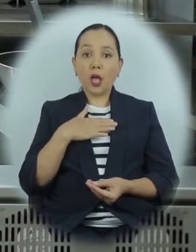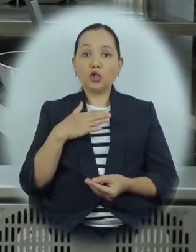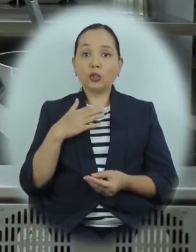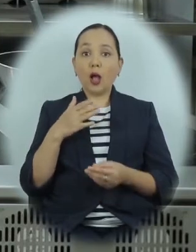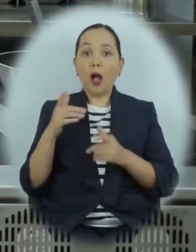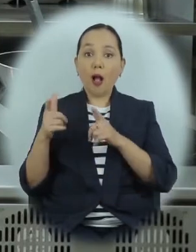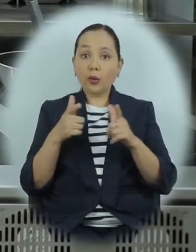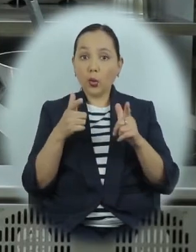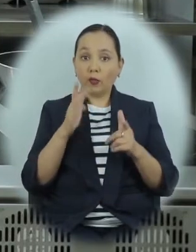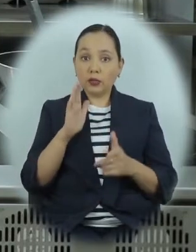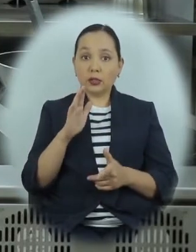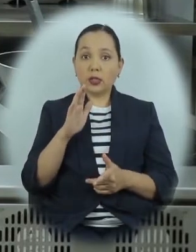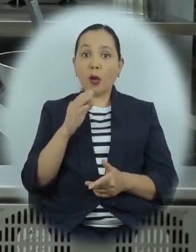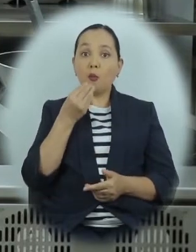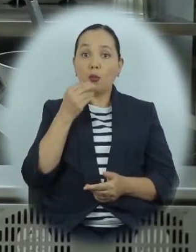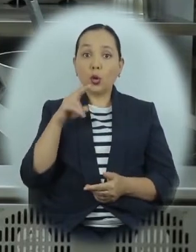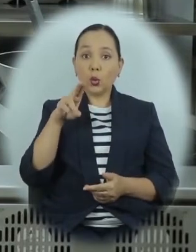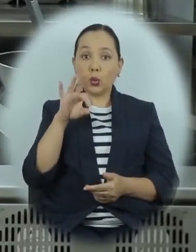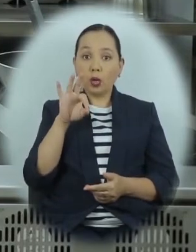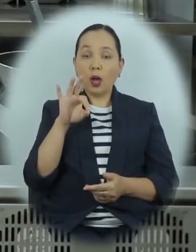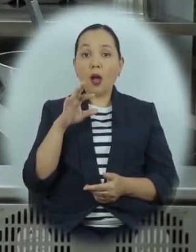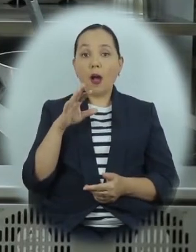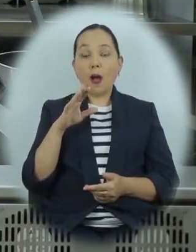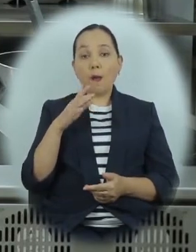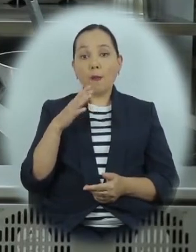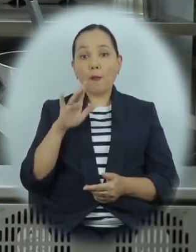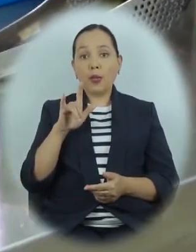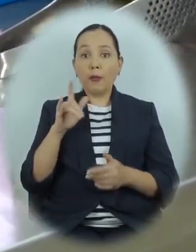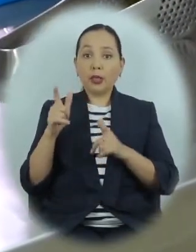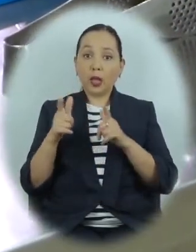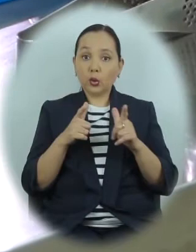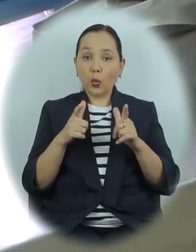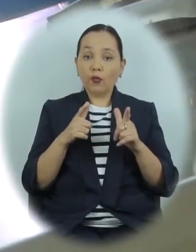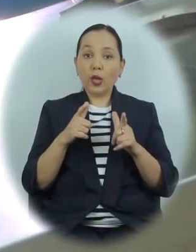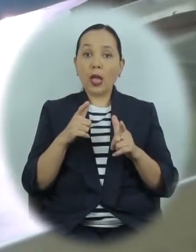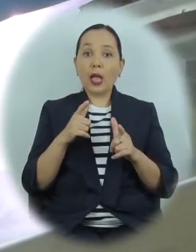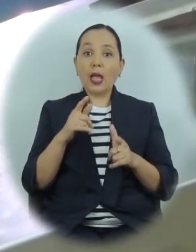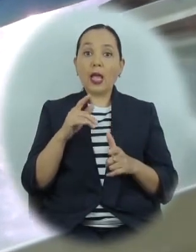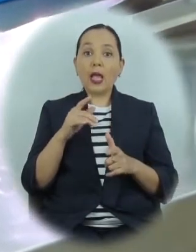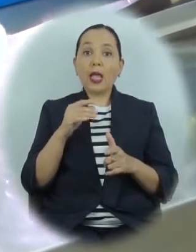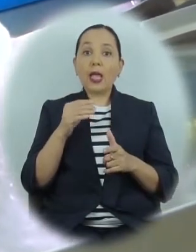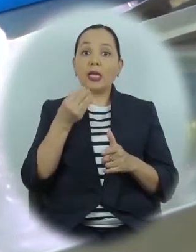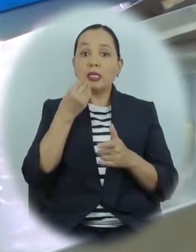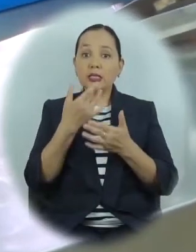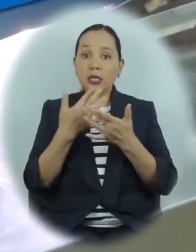блюдо доготавливается, мы подготовим ингредиенты, которыми